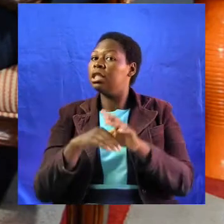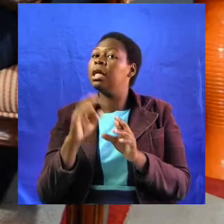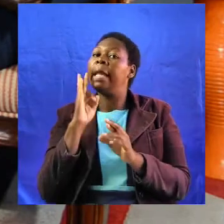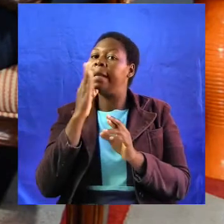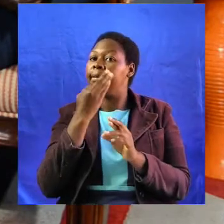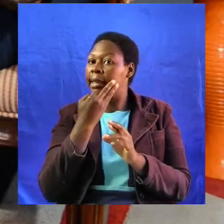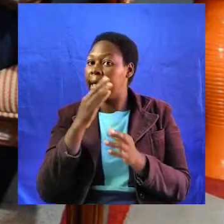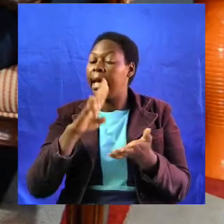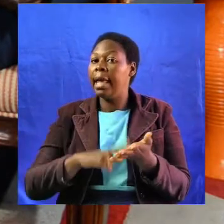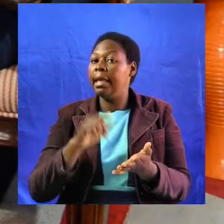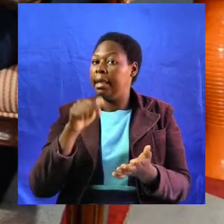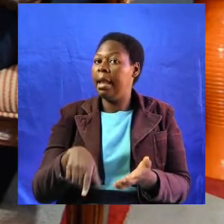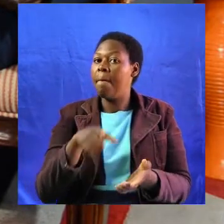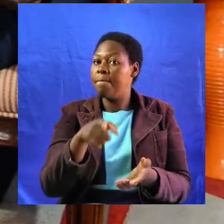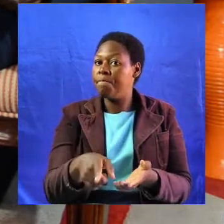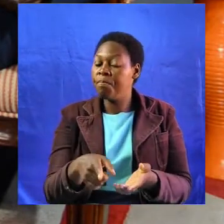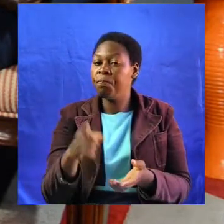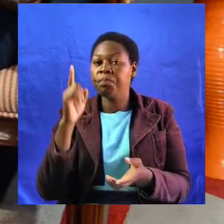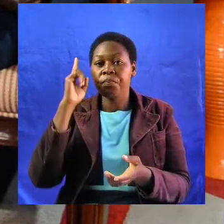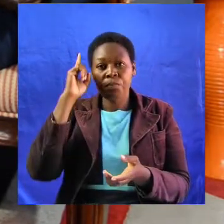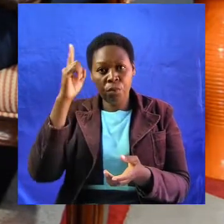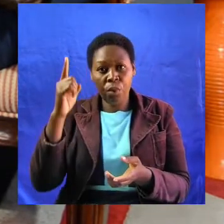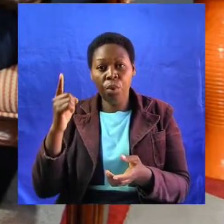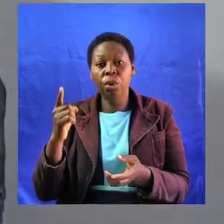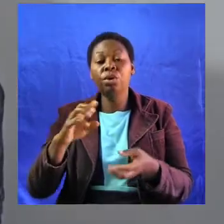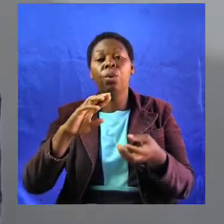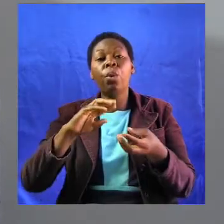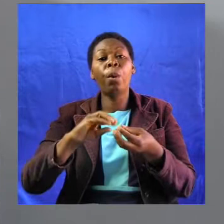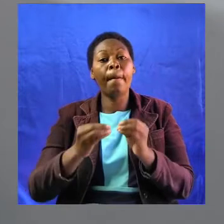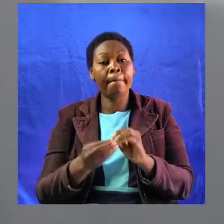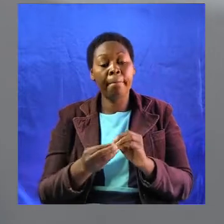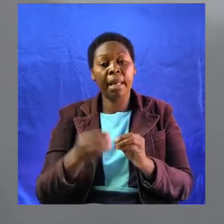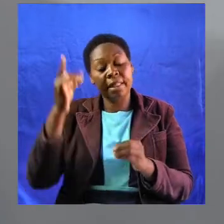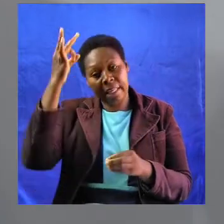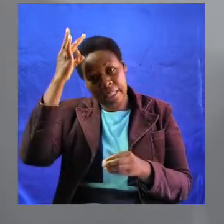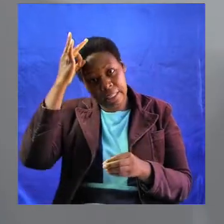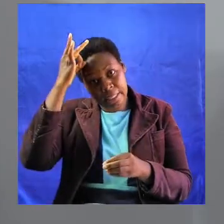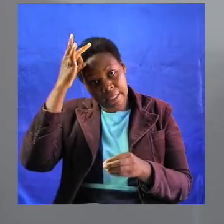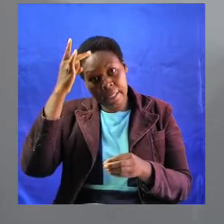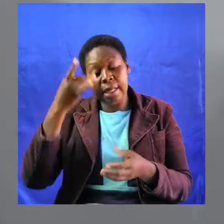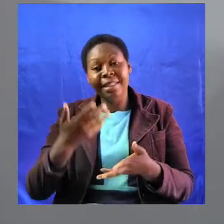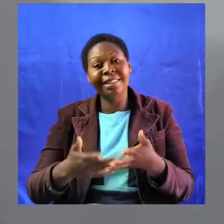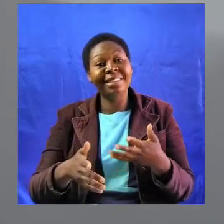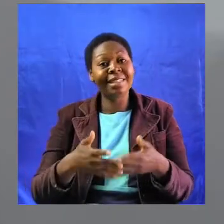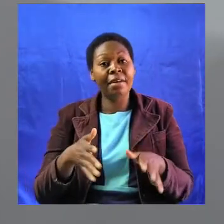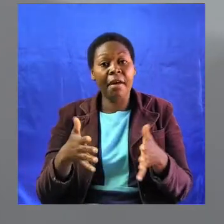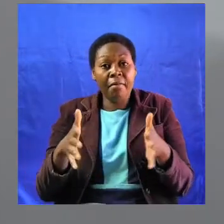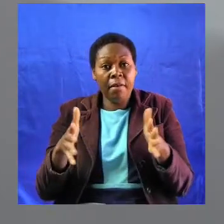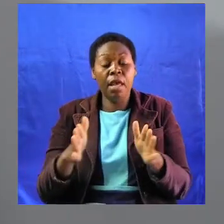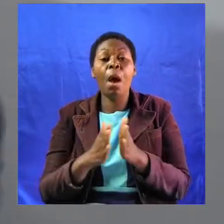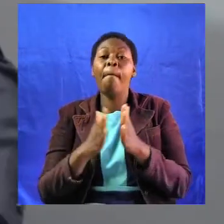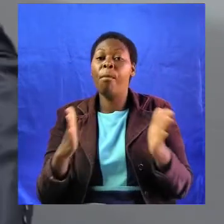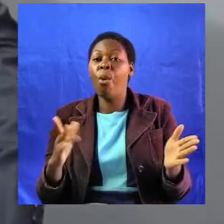aizosunungura zvuno zvemadzimambo. Makambotsanangura muchikamu chapfuura mufundisi. But tinogona kudaro tine vateereri vachangotanga kupinda